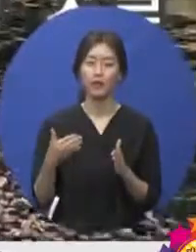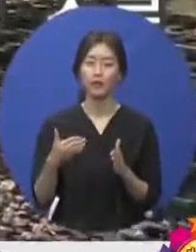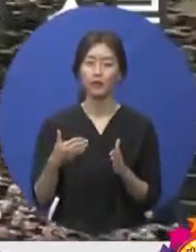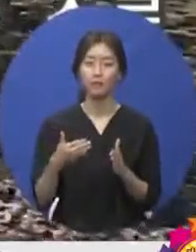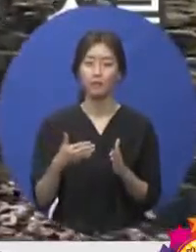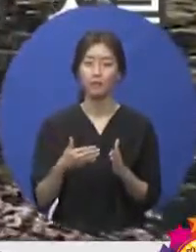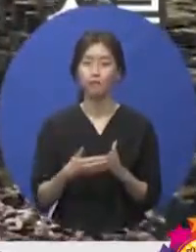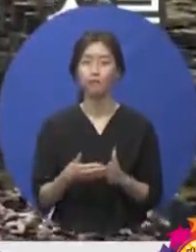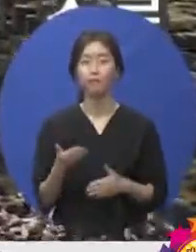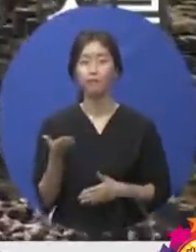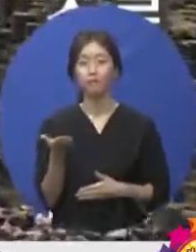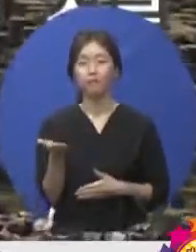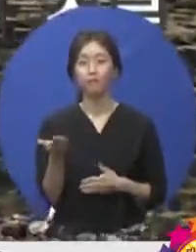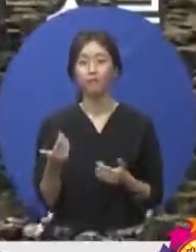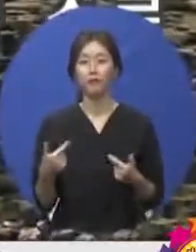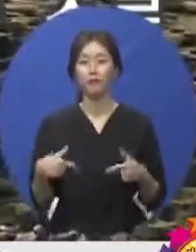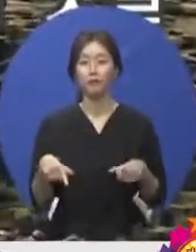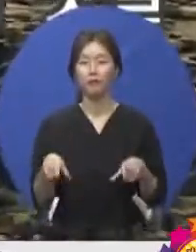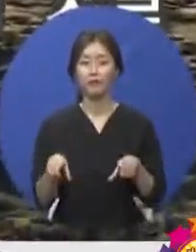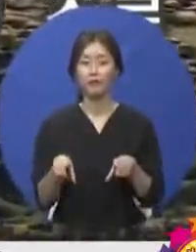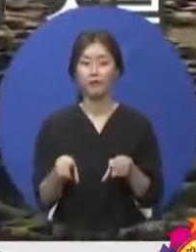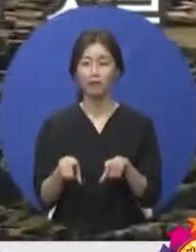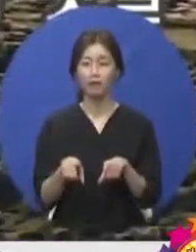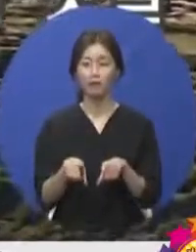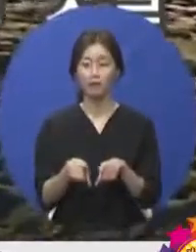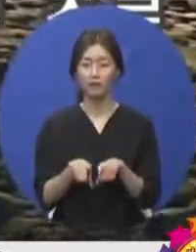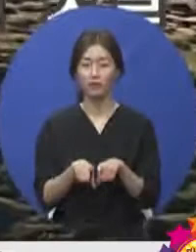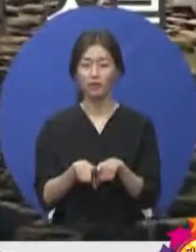언제까지 당신 곁에